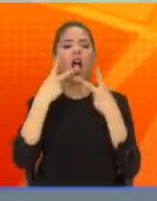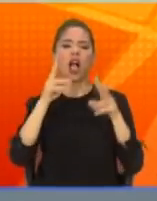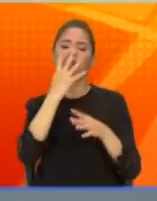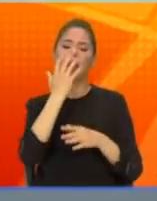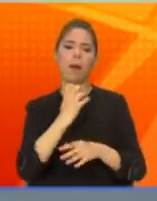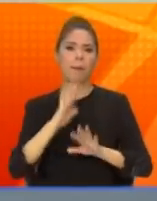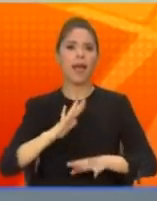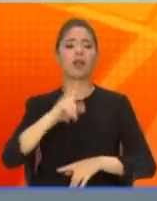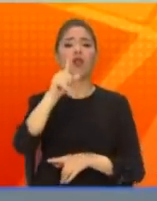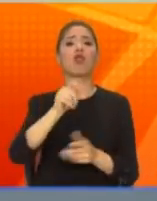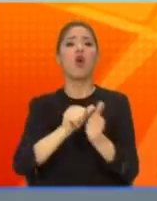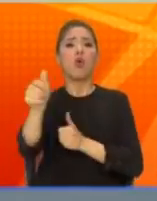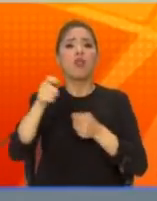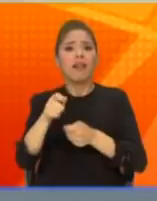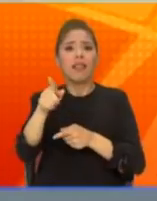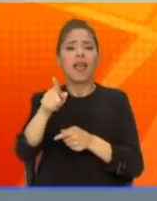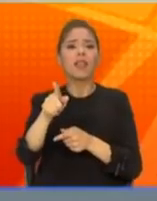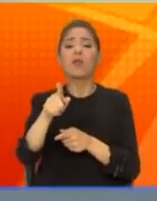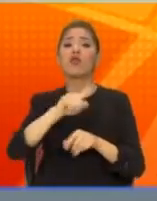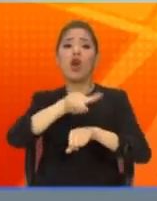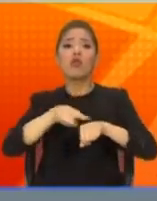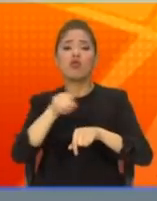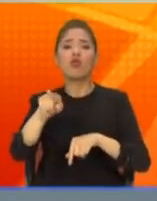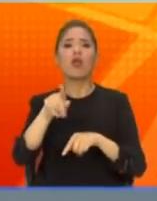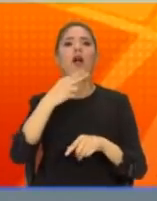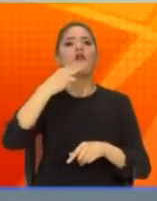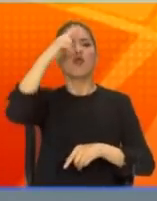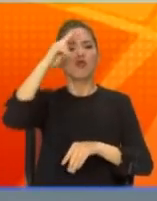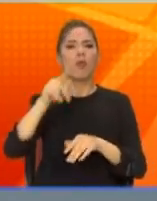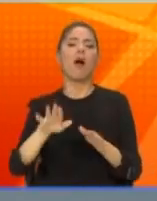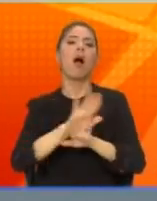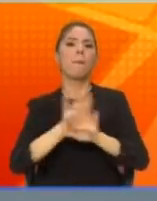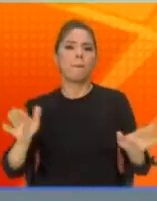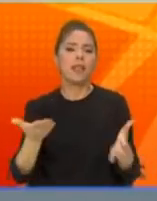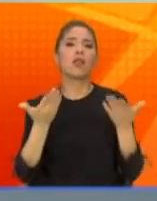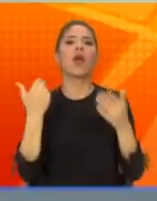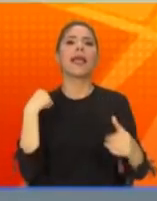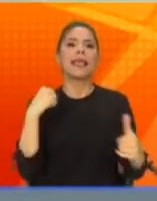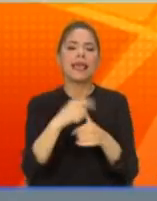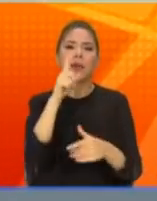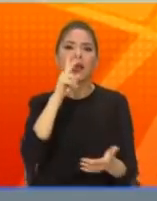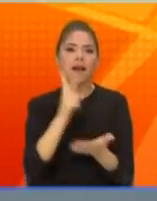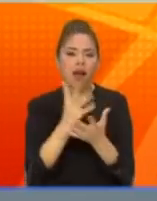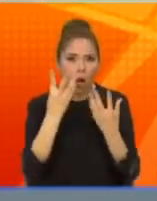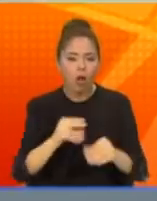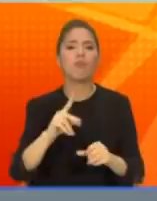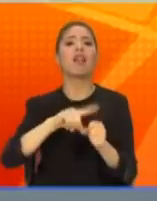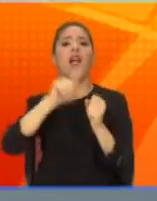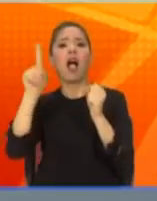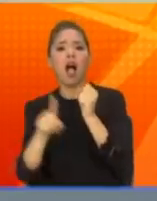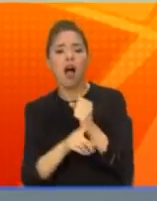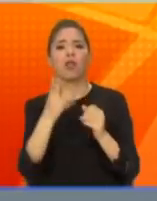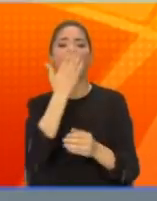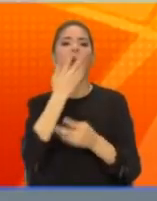açıklamalarını bekliyoruz. Uzaktan eğitim için öngörülen süre bu cuma mesai saati bitiminde son eriyor. Yani yeni bir karar alınmazsa okullar haftaya pazartesi